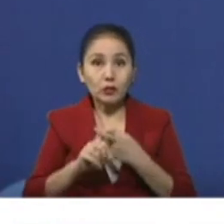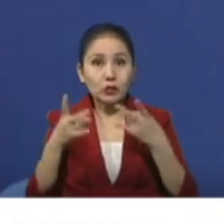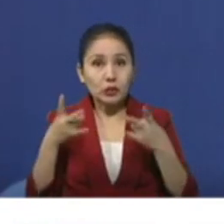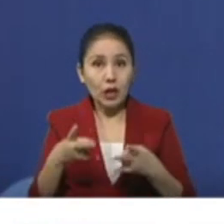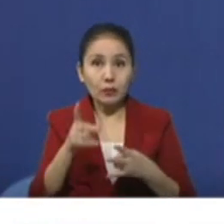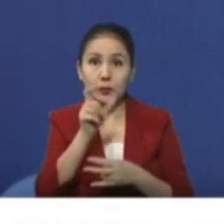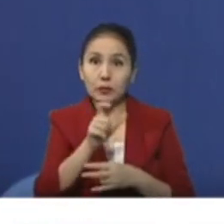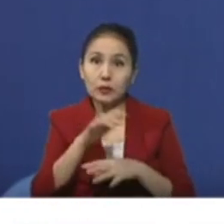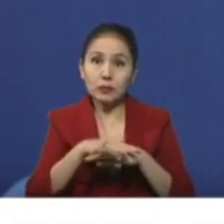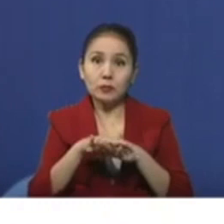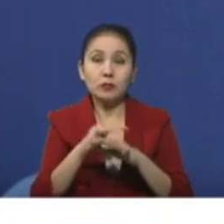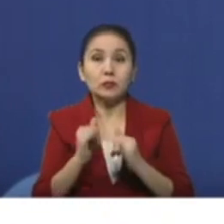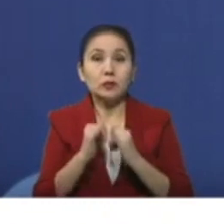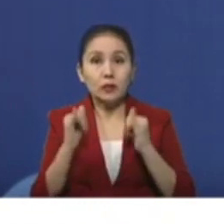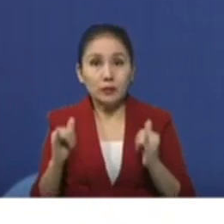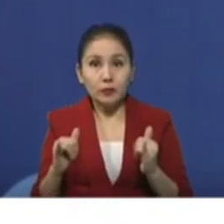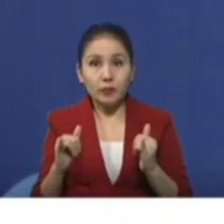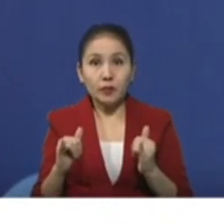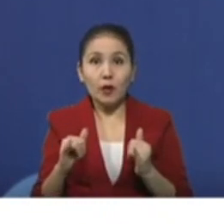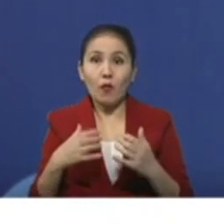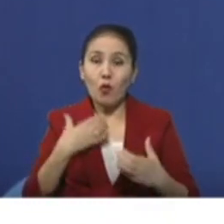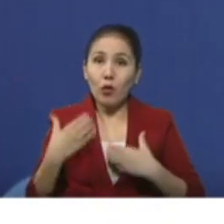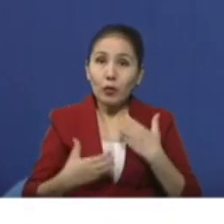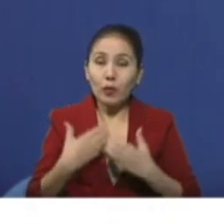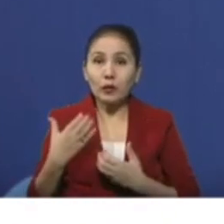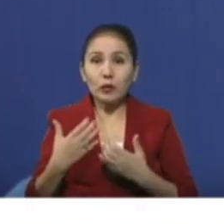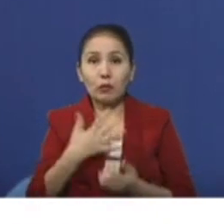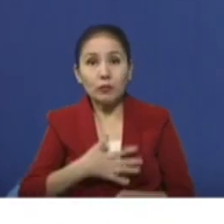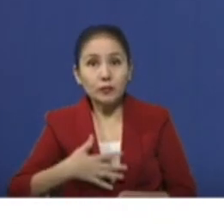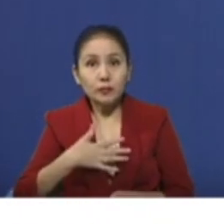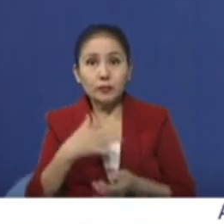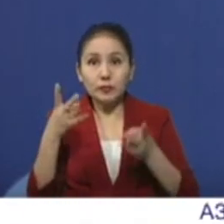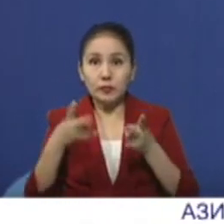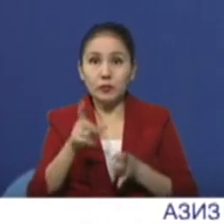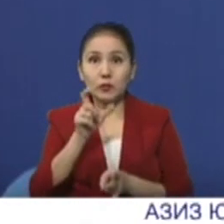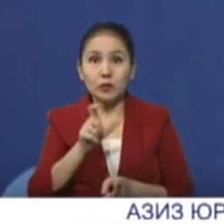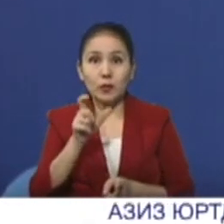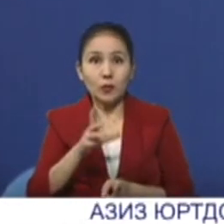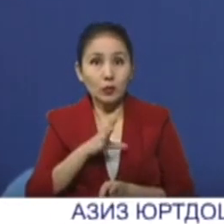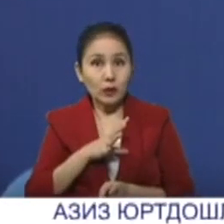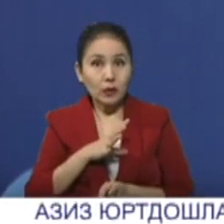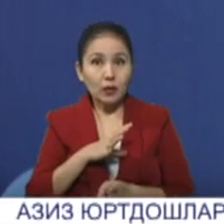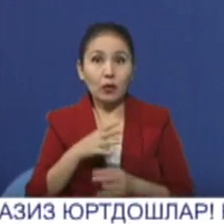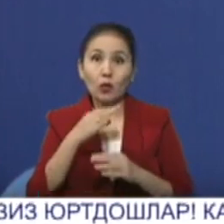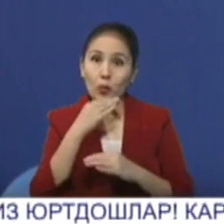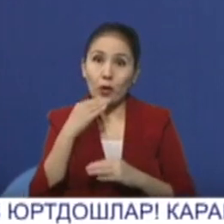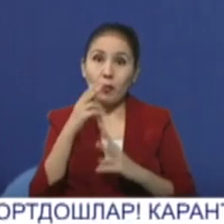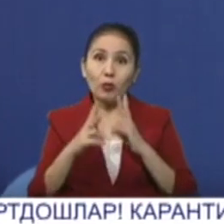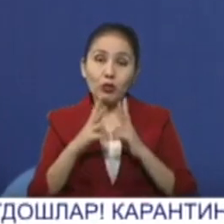chalingan bemorlar soni ortganligi sababli vahimaga, tushkunlikka tushib qolgan holatlar ko'p bo'lganligi uchun ko'plab